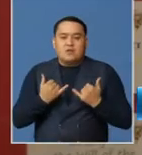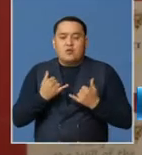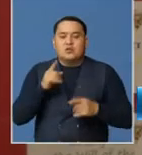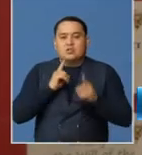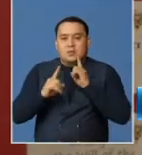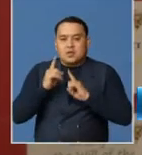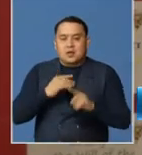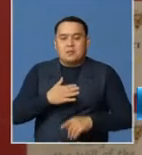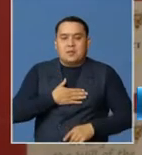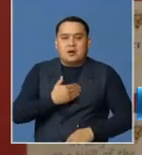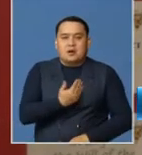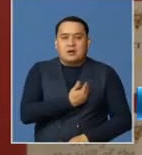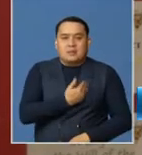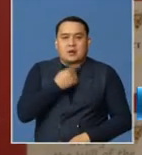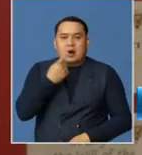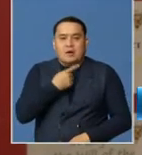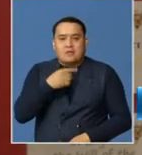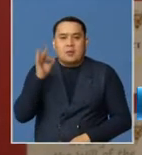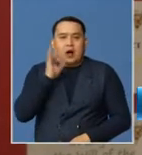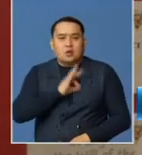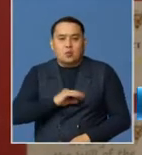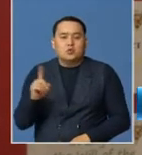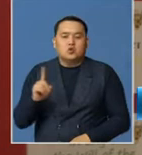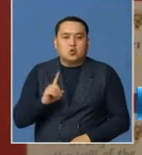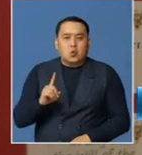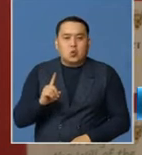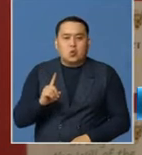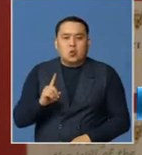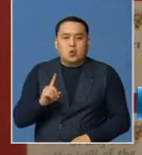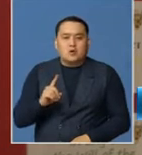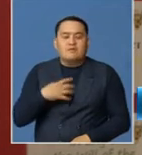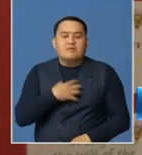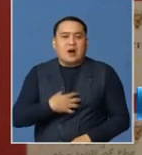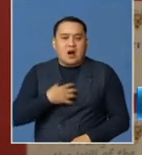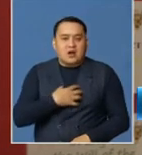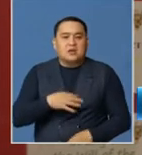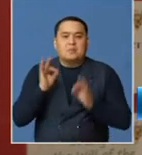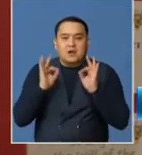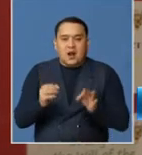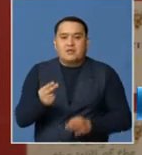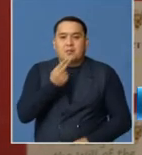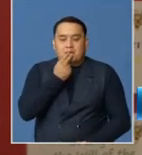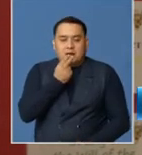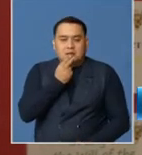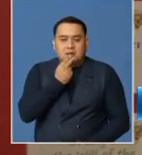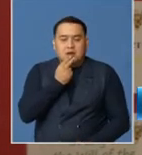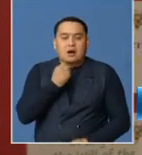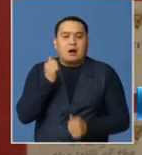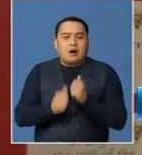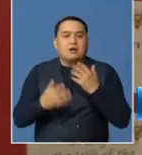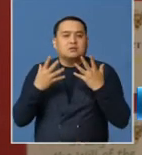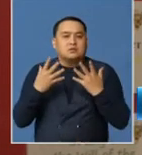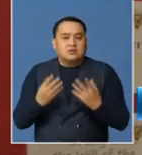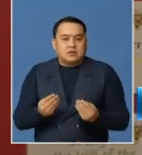семинаре мы, конечно, говорили о том, насколько важно правильно питаться,